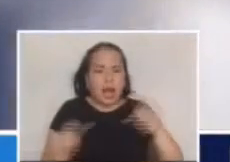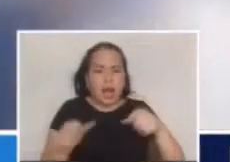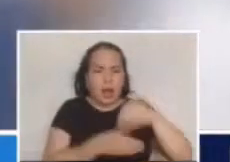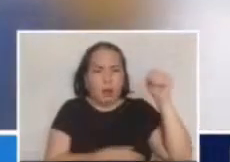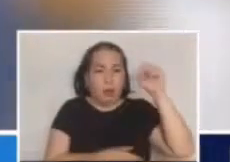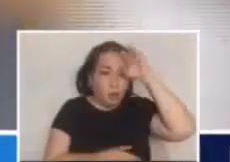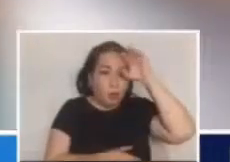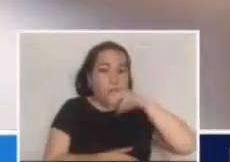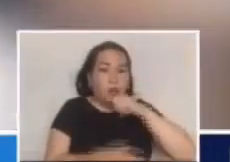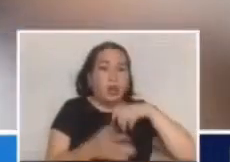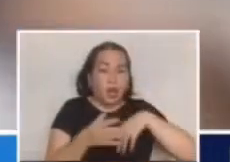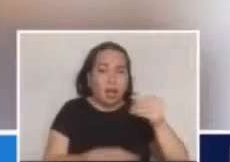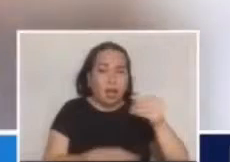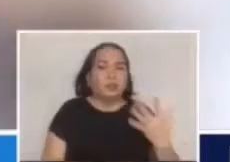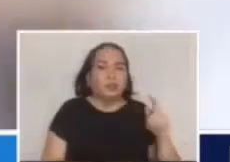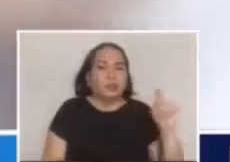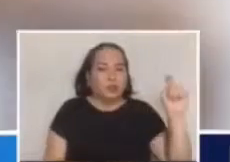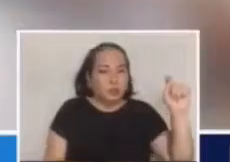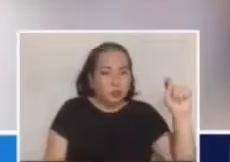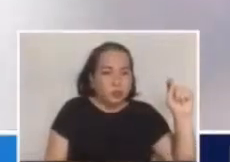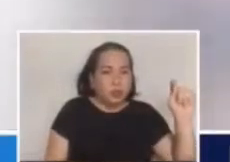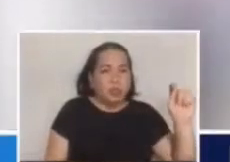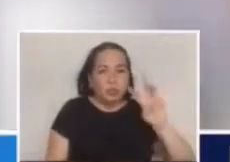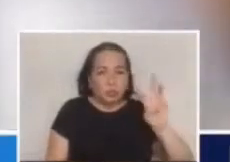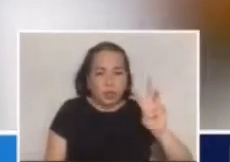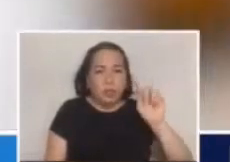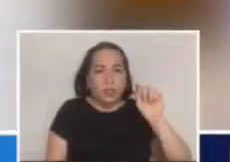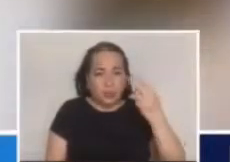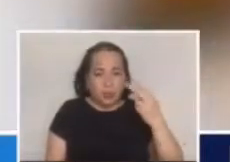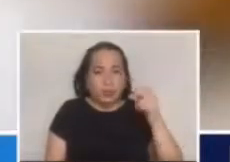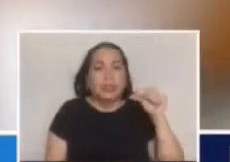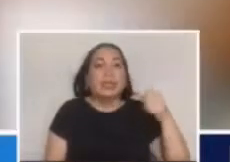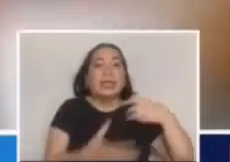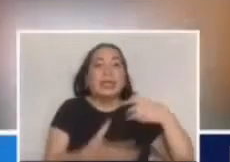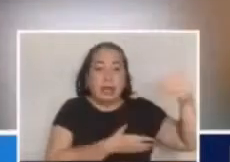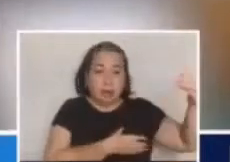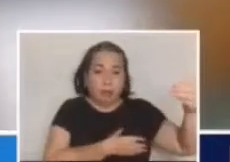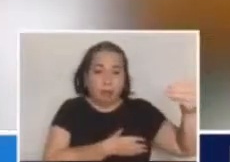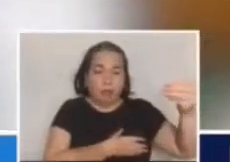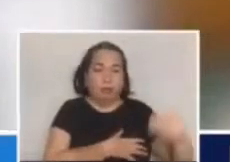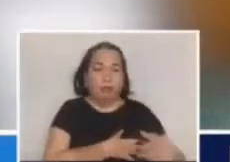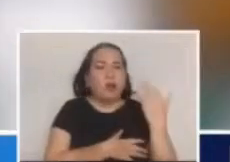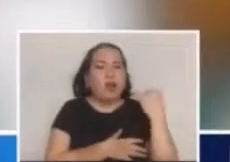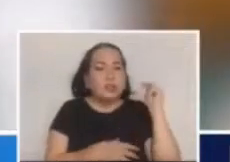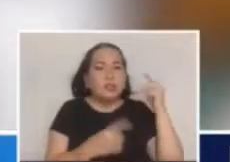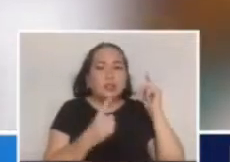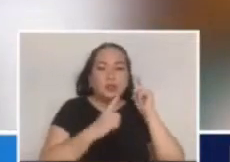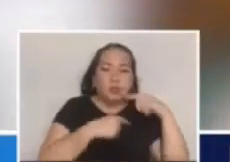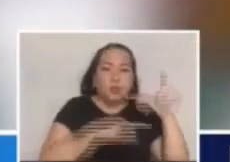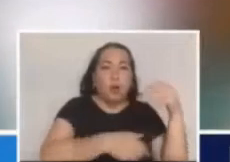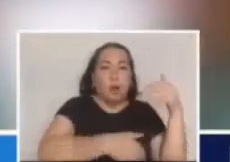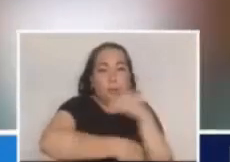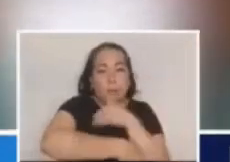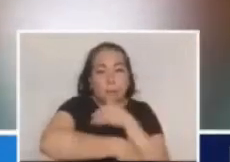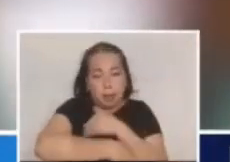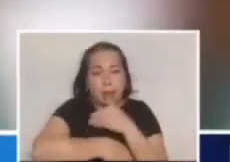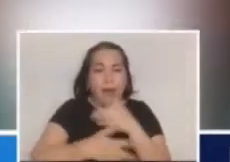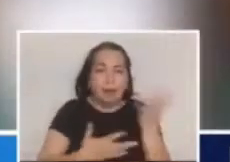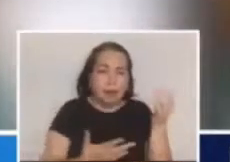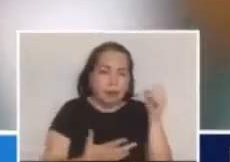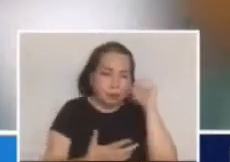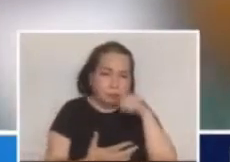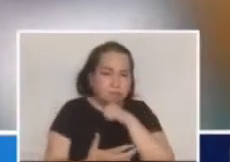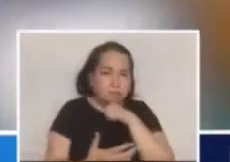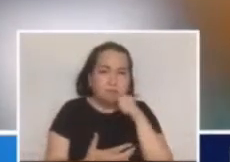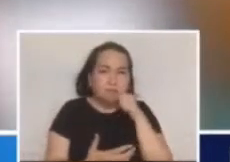natin sila ng supervised break sa curfew nila. Kailangan samahan sila ng magulang nila only on Mondays